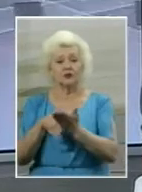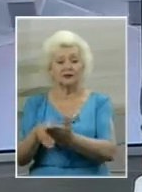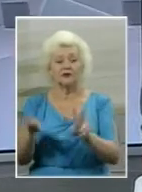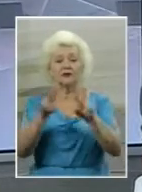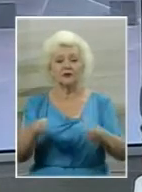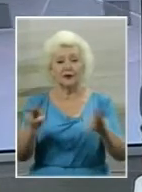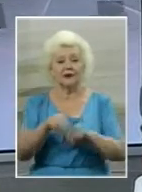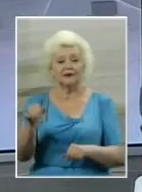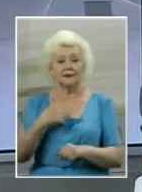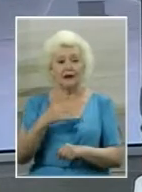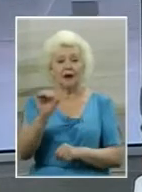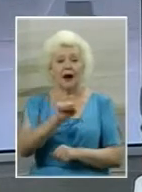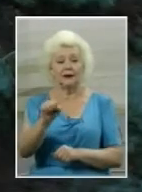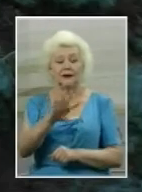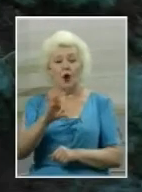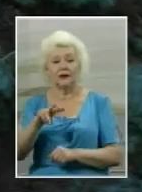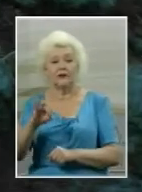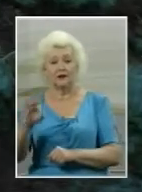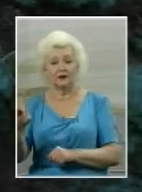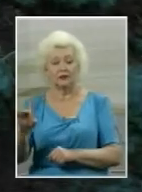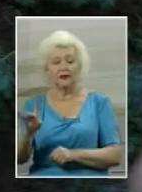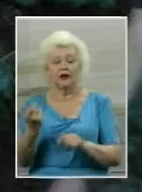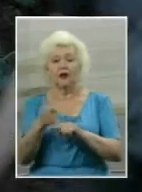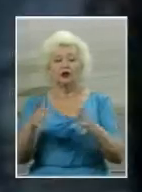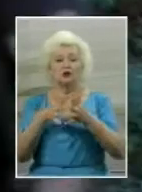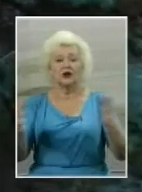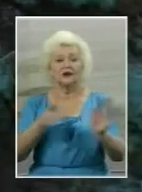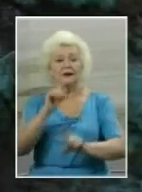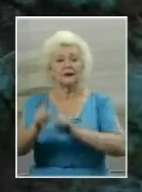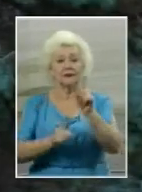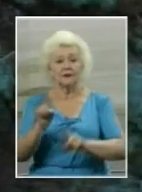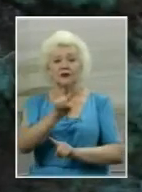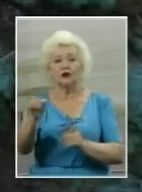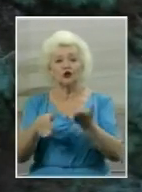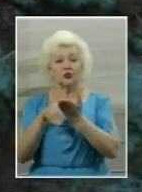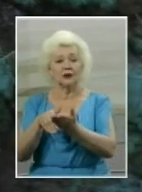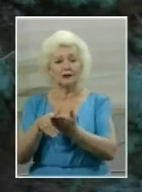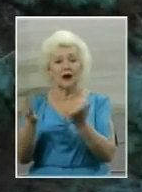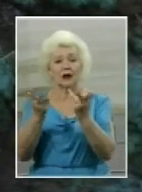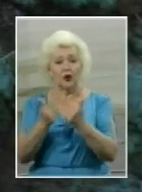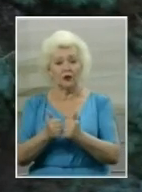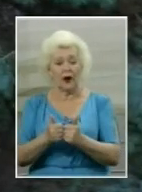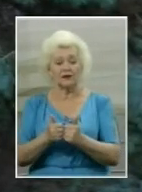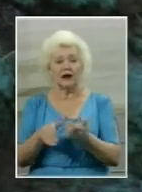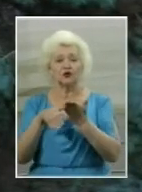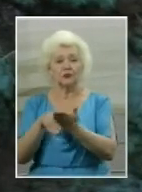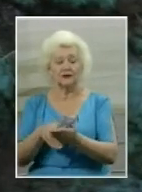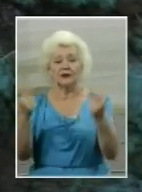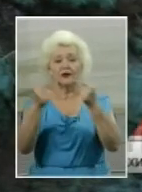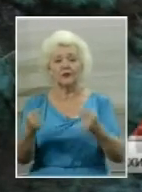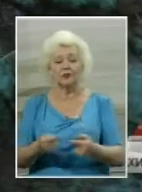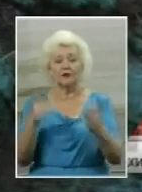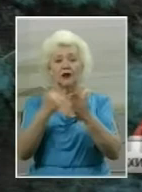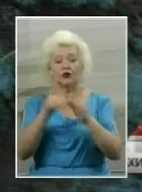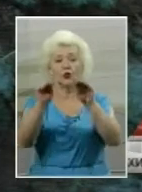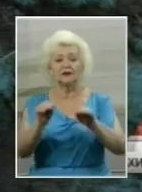наша Аліна Олефір. Дуже великі зміни щодо нарахування субсидії відповідно до